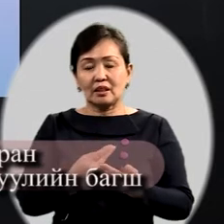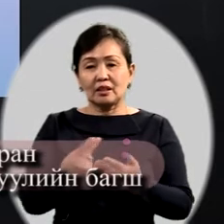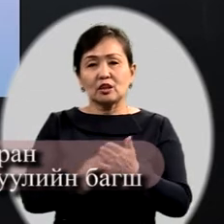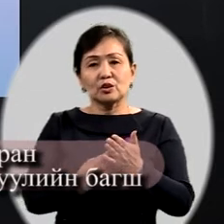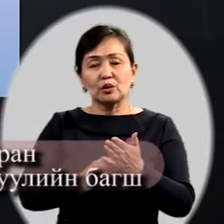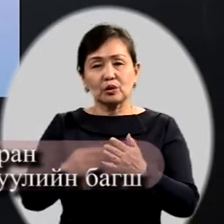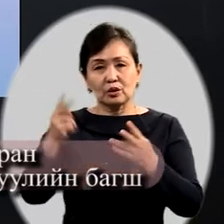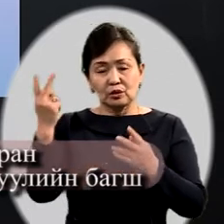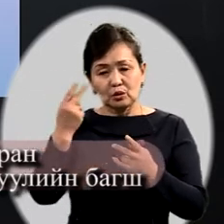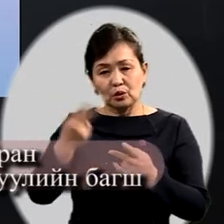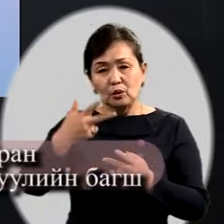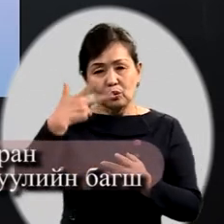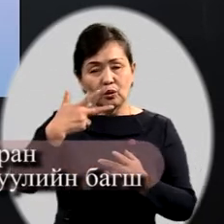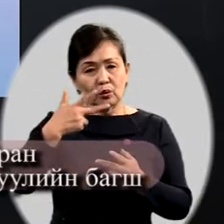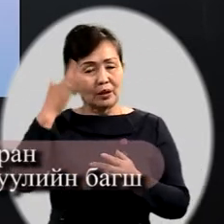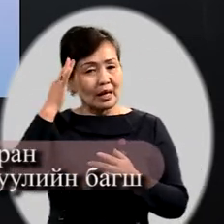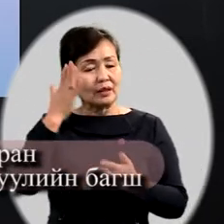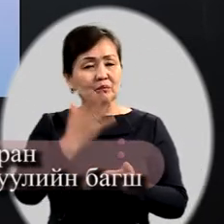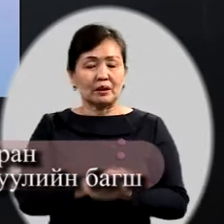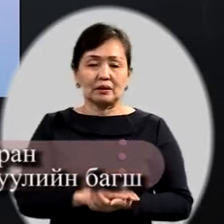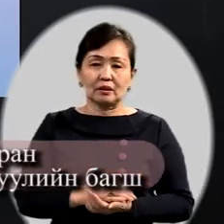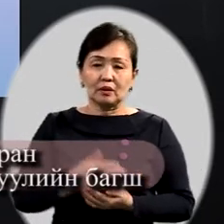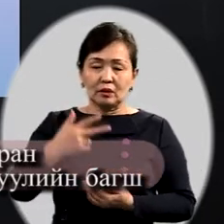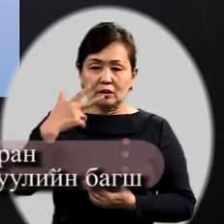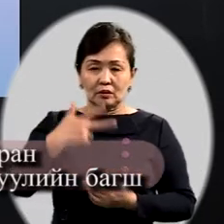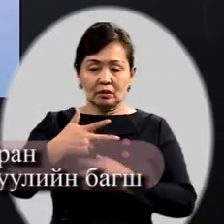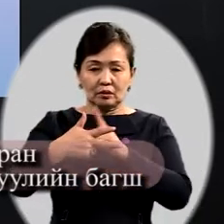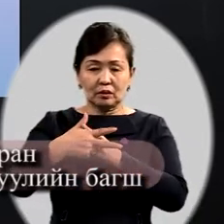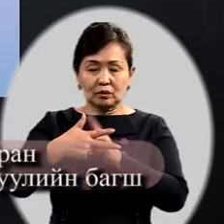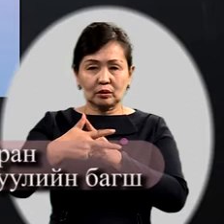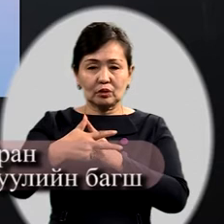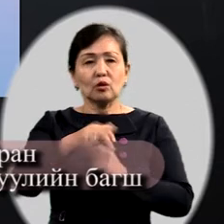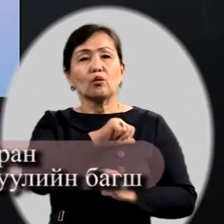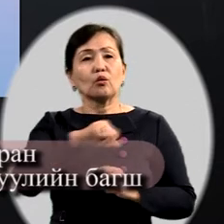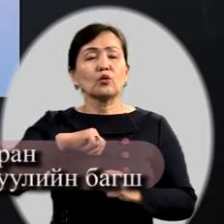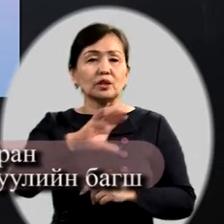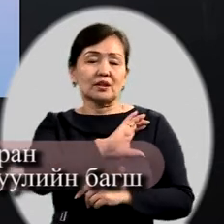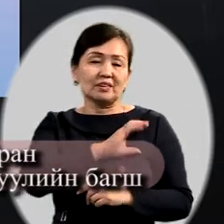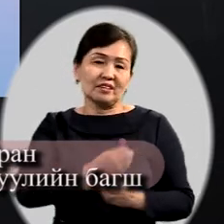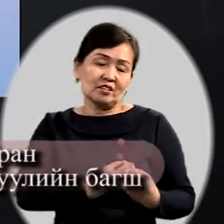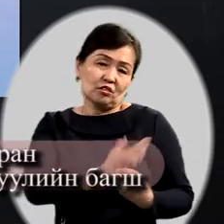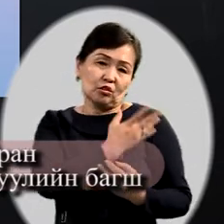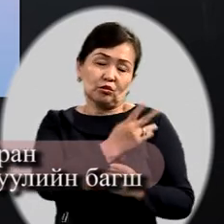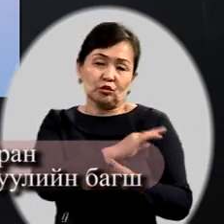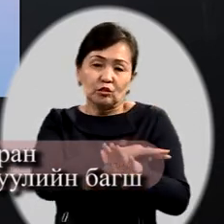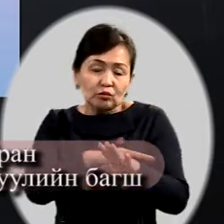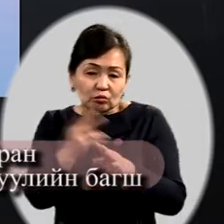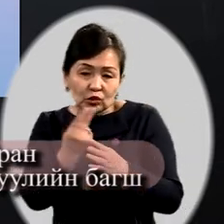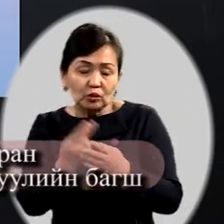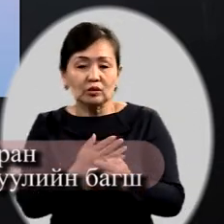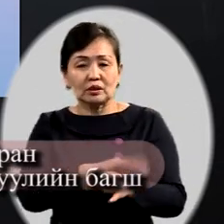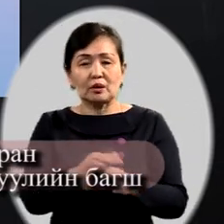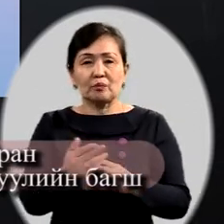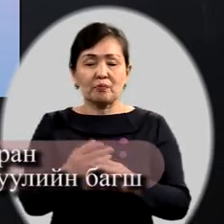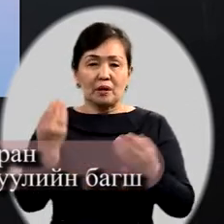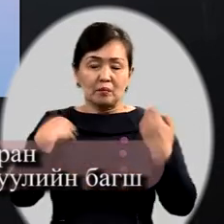Сурет сызудың үш түрлі тәсілі болады. Оларды айта кетсем, біріншіде өз ойынан сызу тәсілі. Мұғаліммен